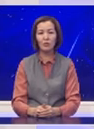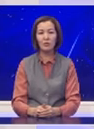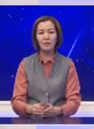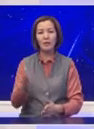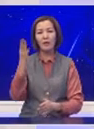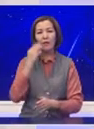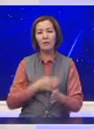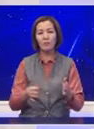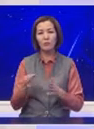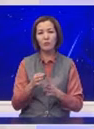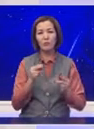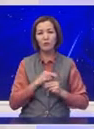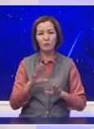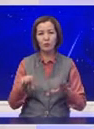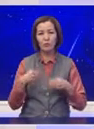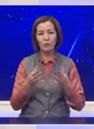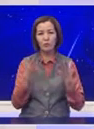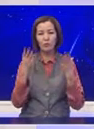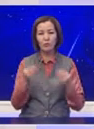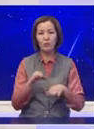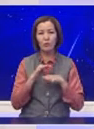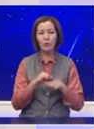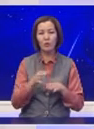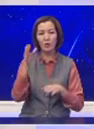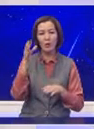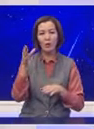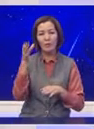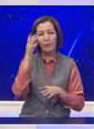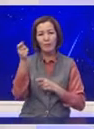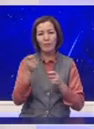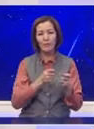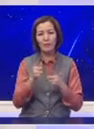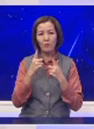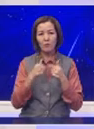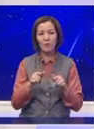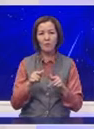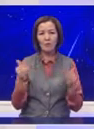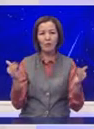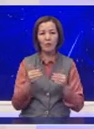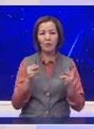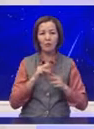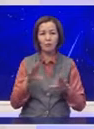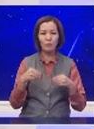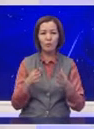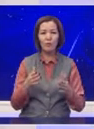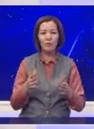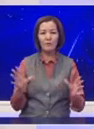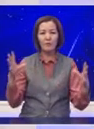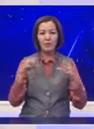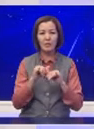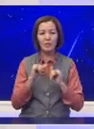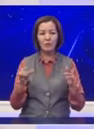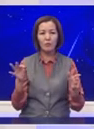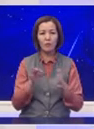Алматы облысында жұмыс берушілер күні өтті. Облыстық білім басқармасы ұйымдастырған іс-шара өңір колледждерінің жұмыс берушілермен ынтымақтастығын